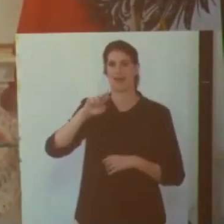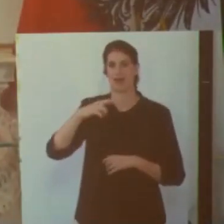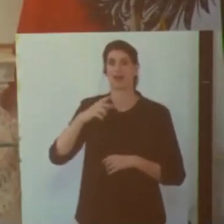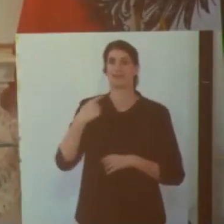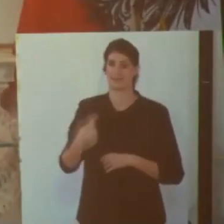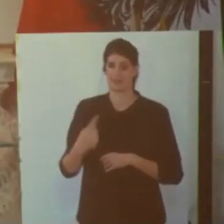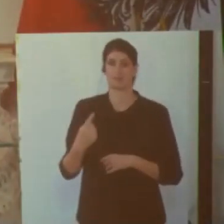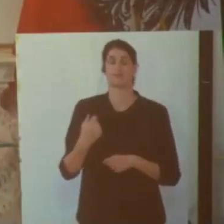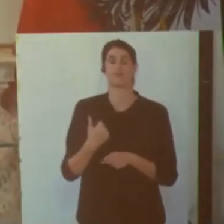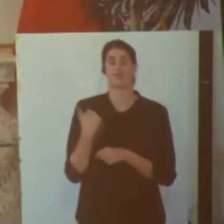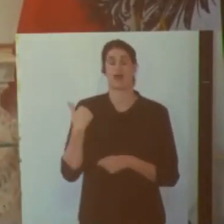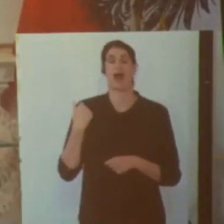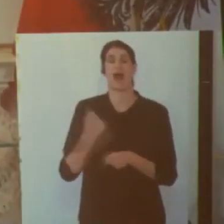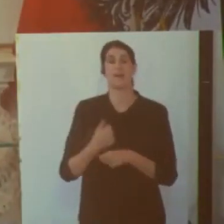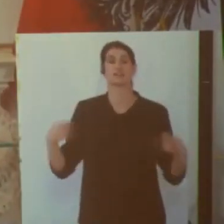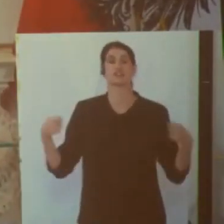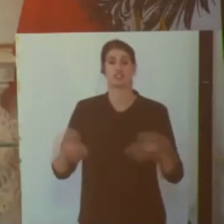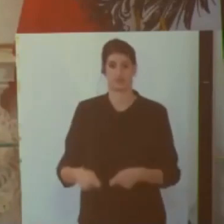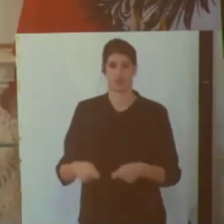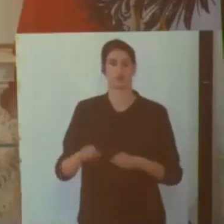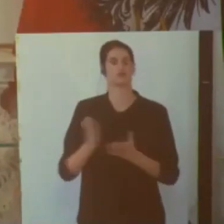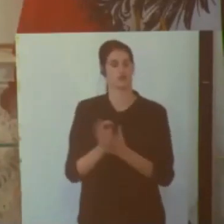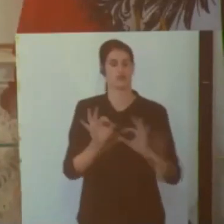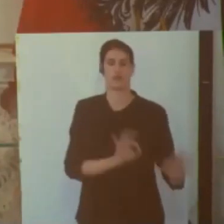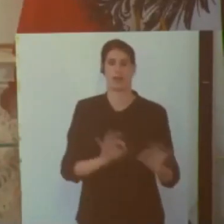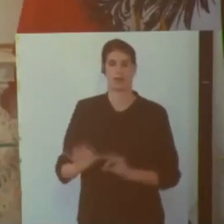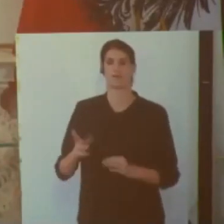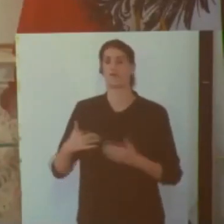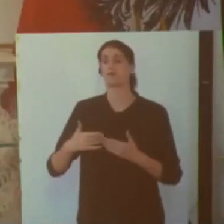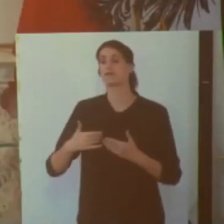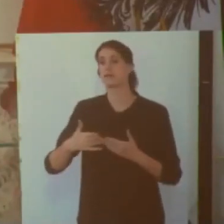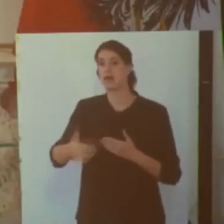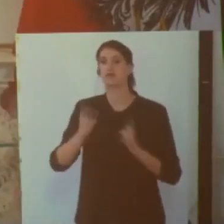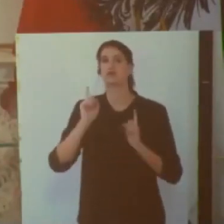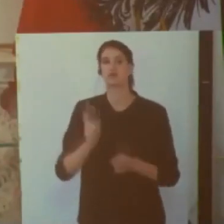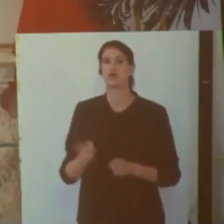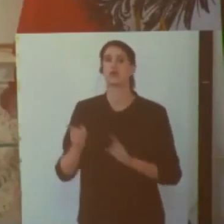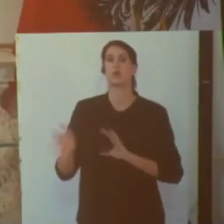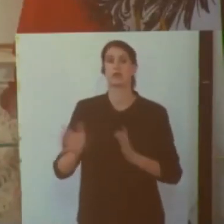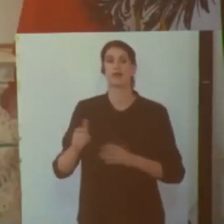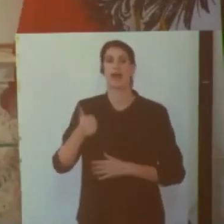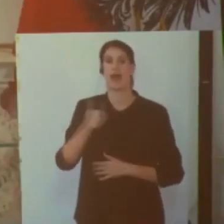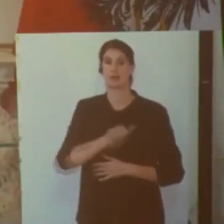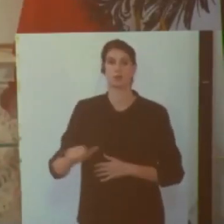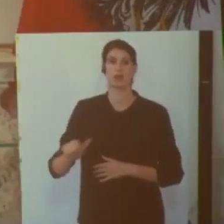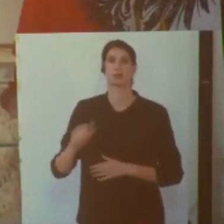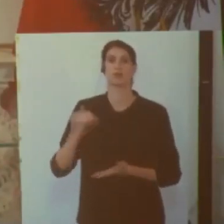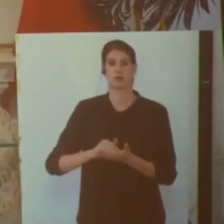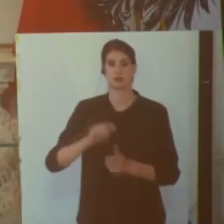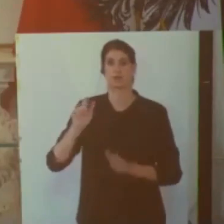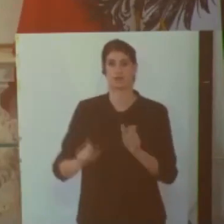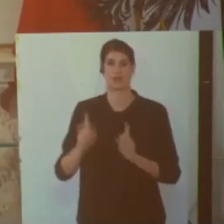Arbeitsstiftung vorbereitet, damit wir in den nächsten Jahren bis zu 100.000 Menschen durch diese Arbeitsstiftung